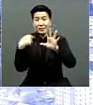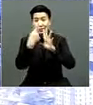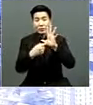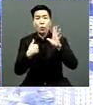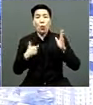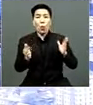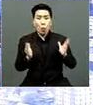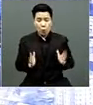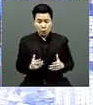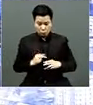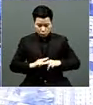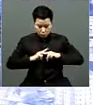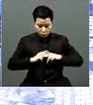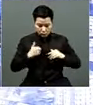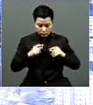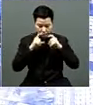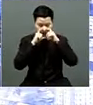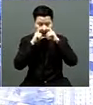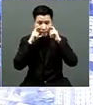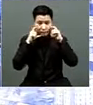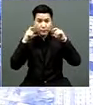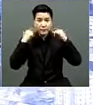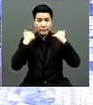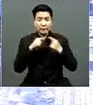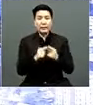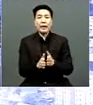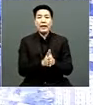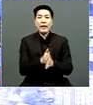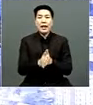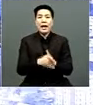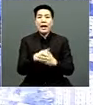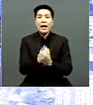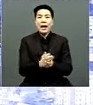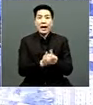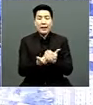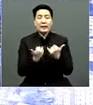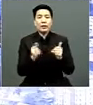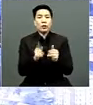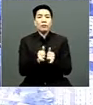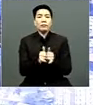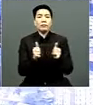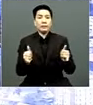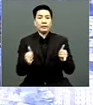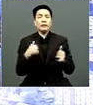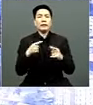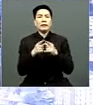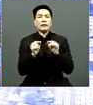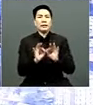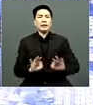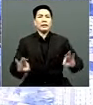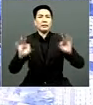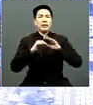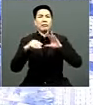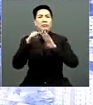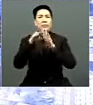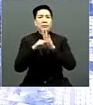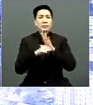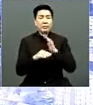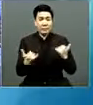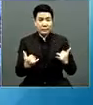คคลเนี่ยคือการใส่หน้ากากนะครับการล้างมือนะครับการเว้นระยะห่าง3เรื่องนี้เป็นความสำคัญแล้ว